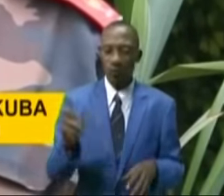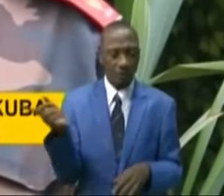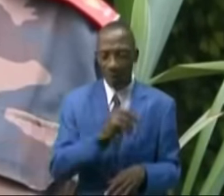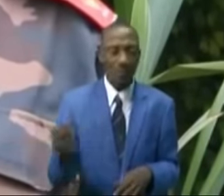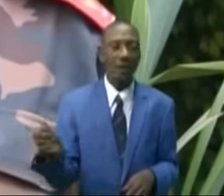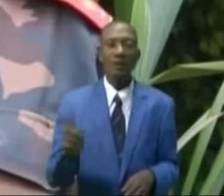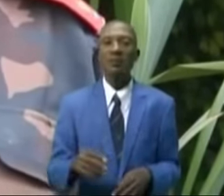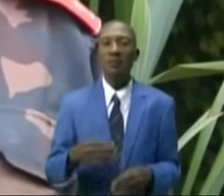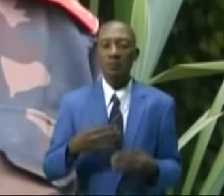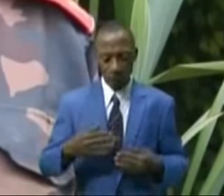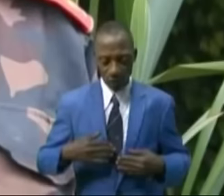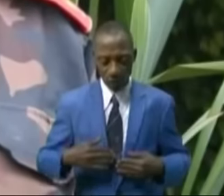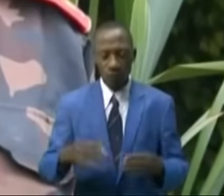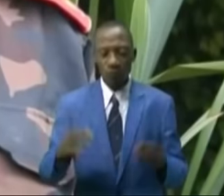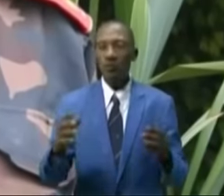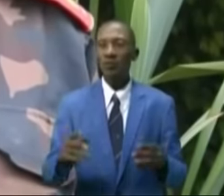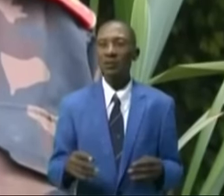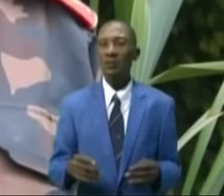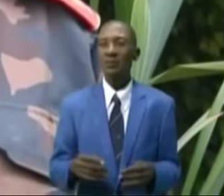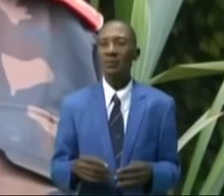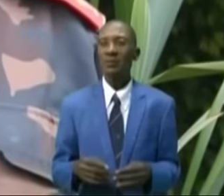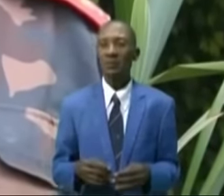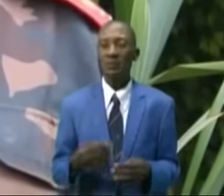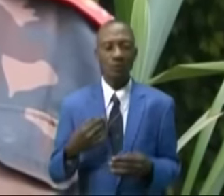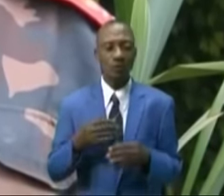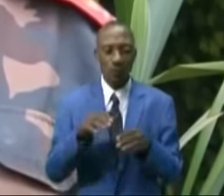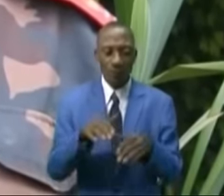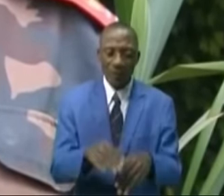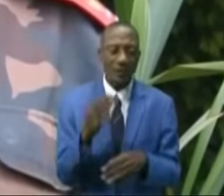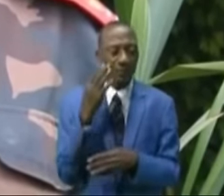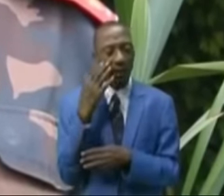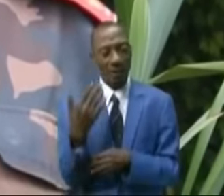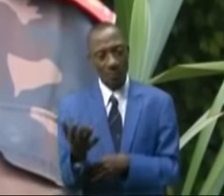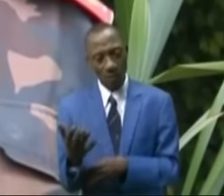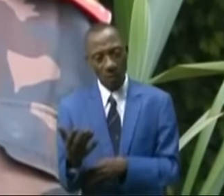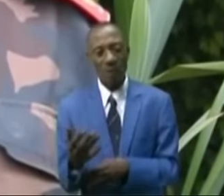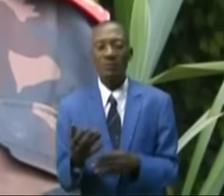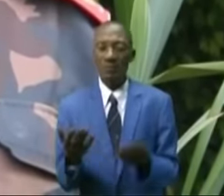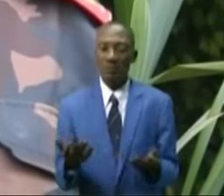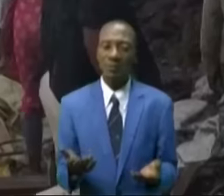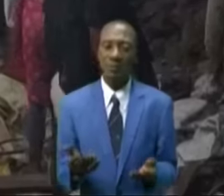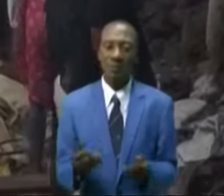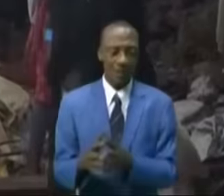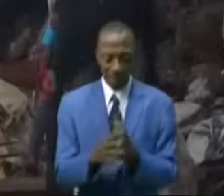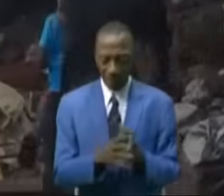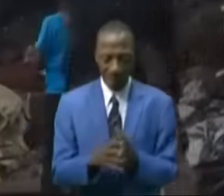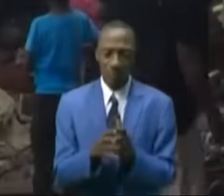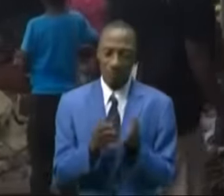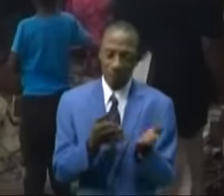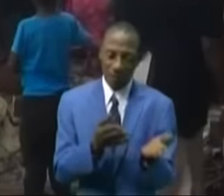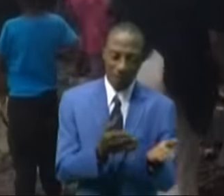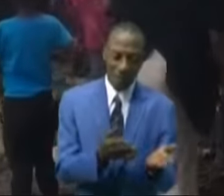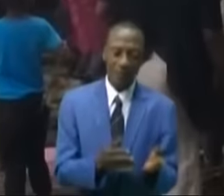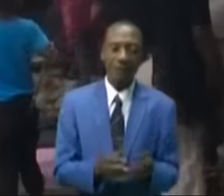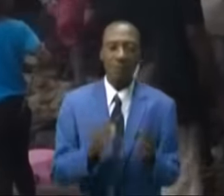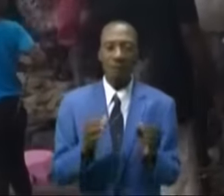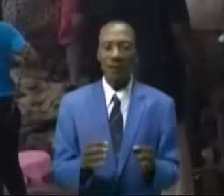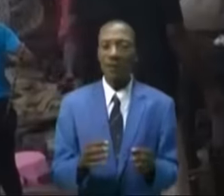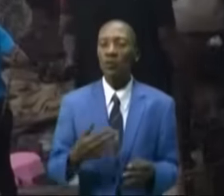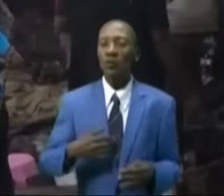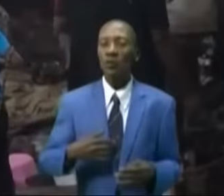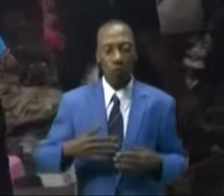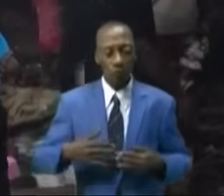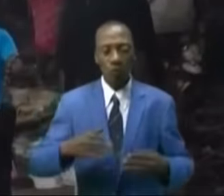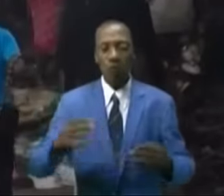combattre ensemble, se tenir main à main, mais aussi continuer à plaider pour que l'opinion